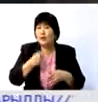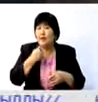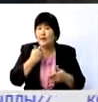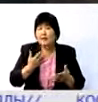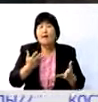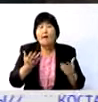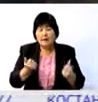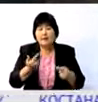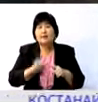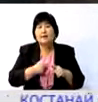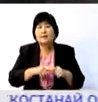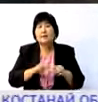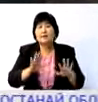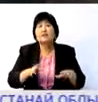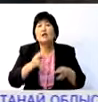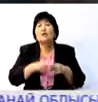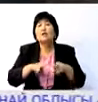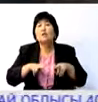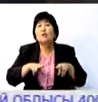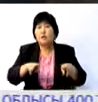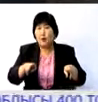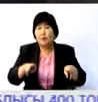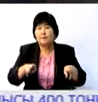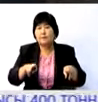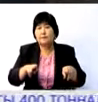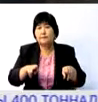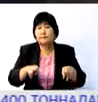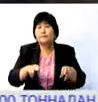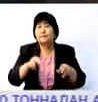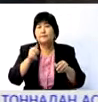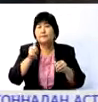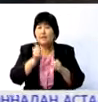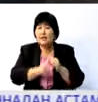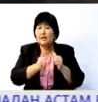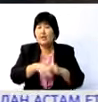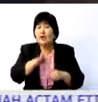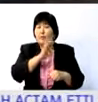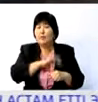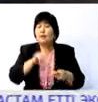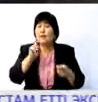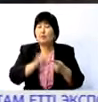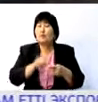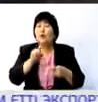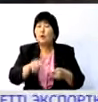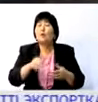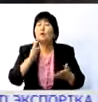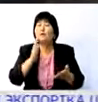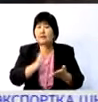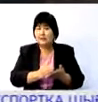Әрине қазір кезде темір жол жиі пайдаланғанына байланысты ол жерде де енді